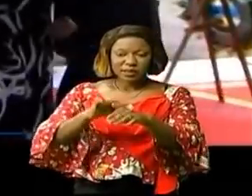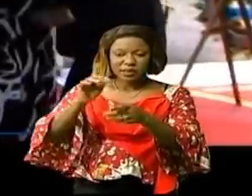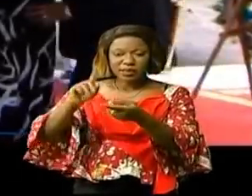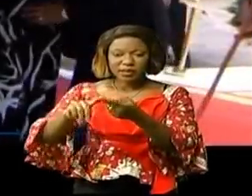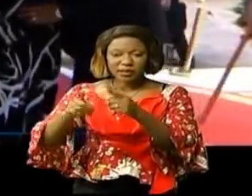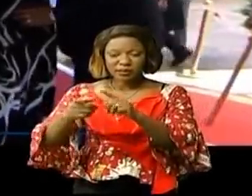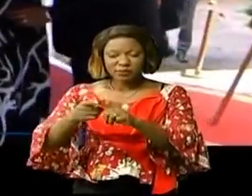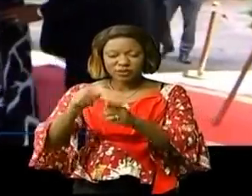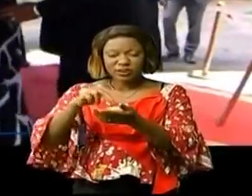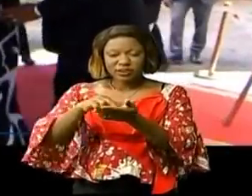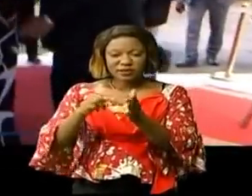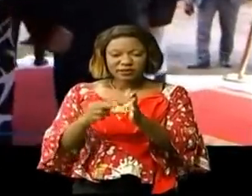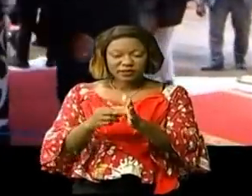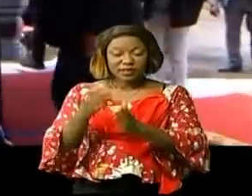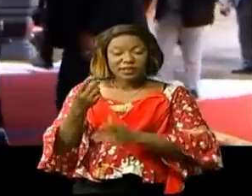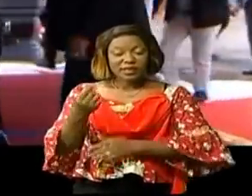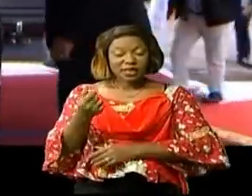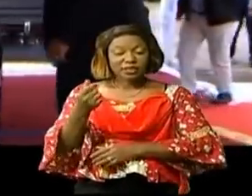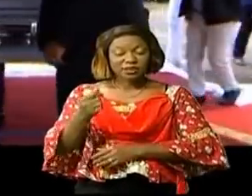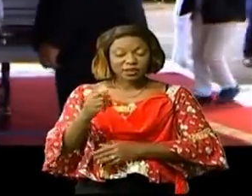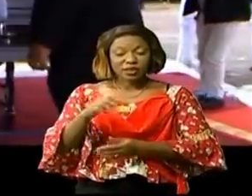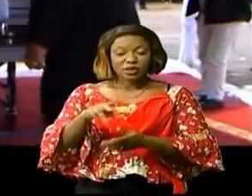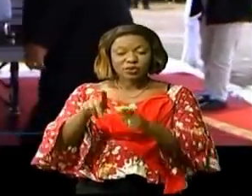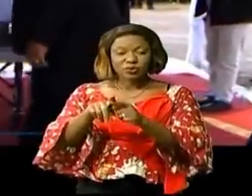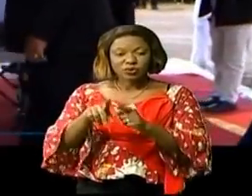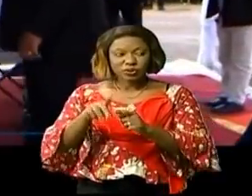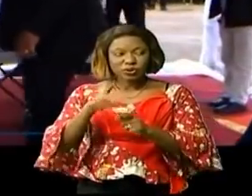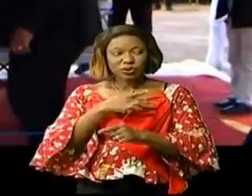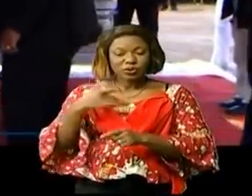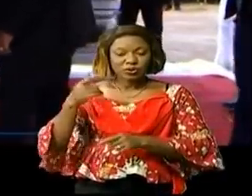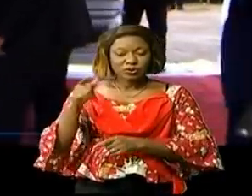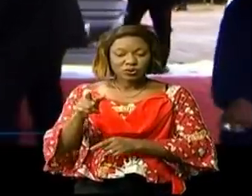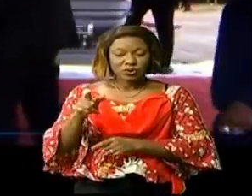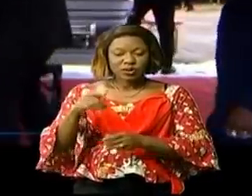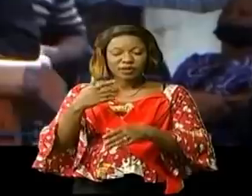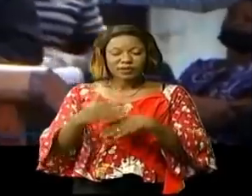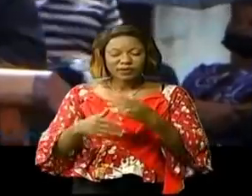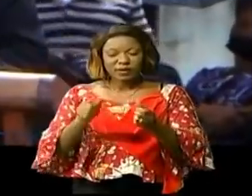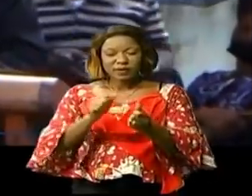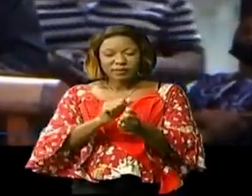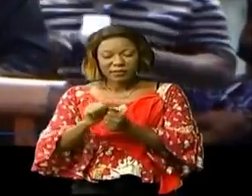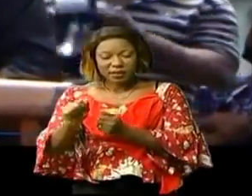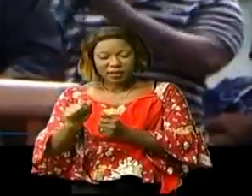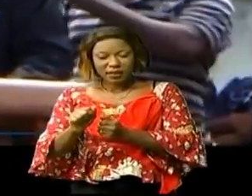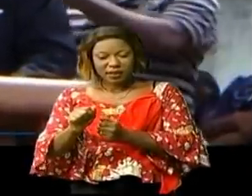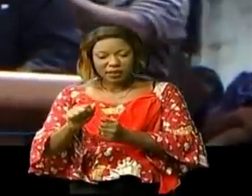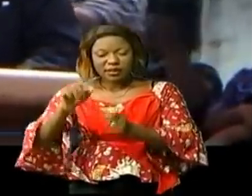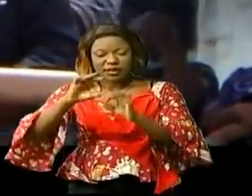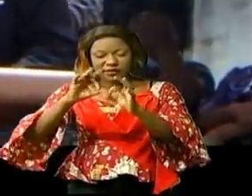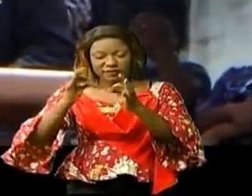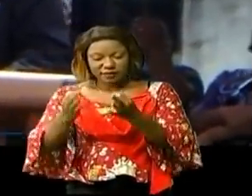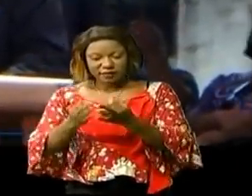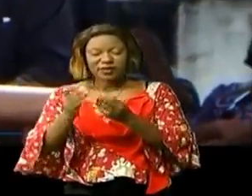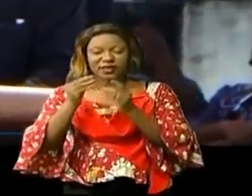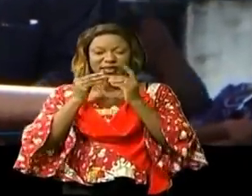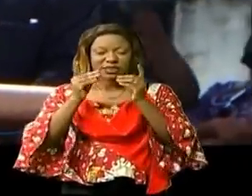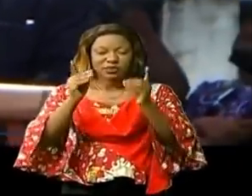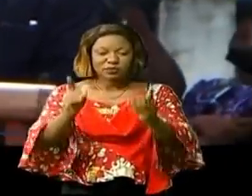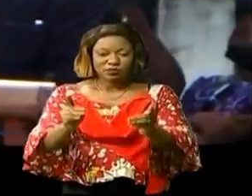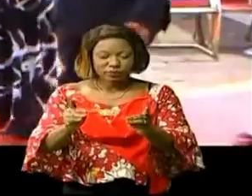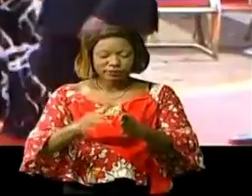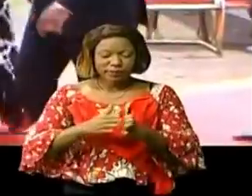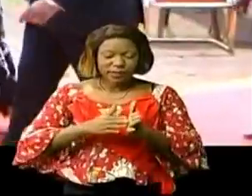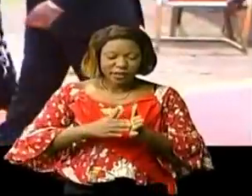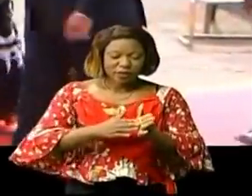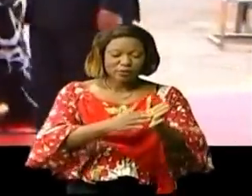Vandou, comme le témoigne l'oraison funèbre fait par l'un des proches de la famille. Accompagné